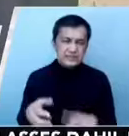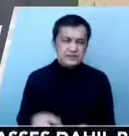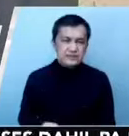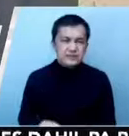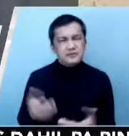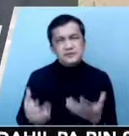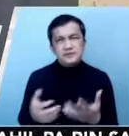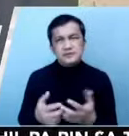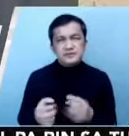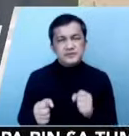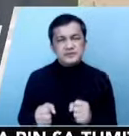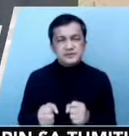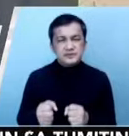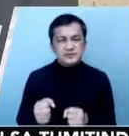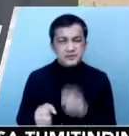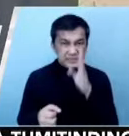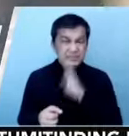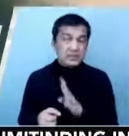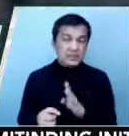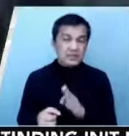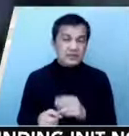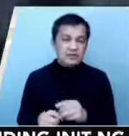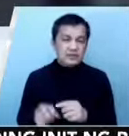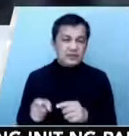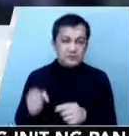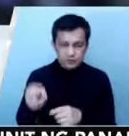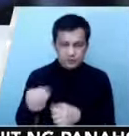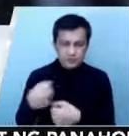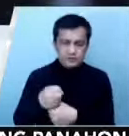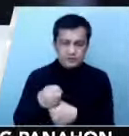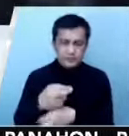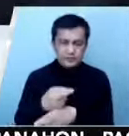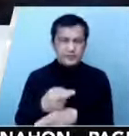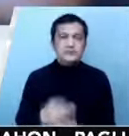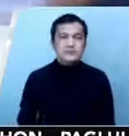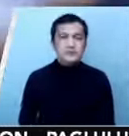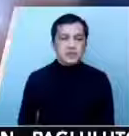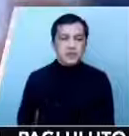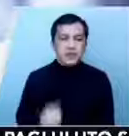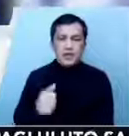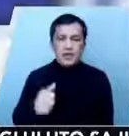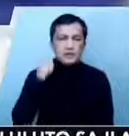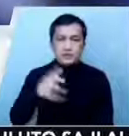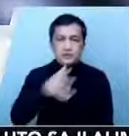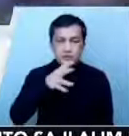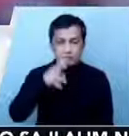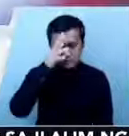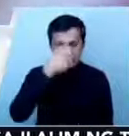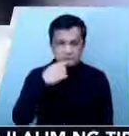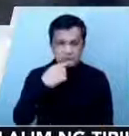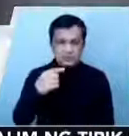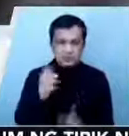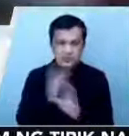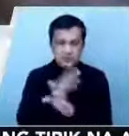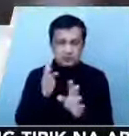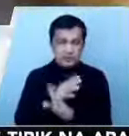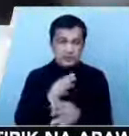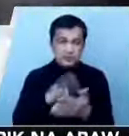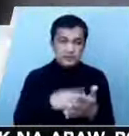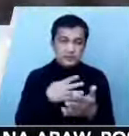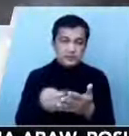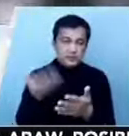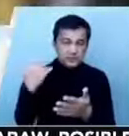lang nasira pero pinapagawa naman. Hindi rin gusto ng ilang magulang ang salitang schedule ng dating pang-umaga